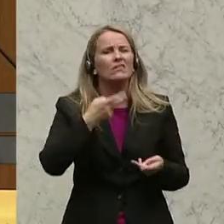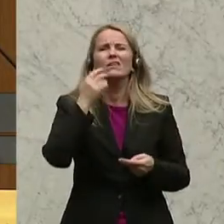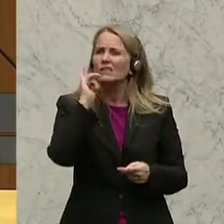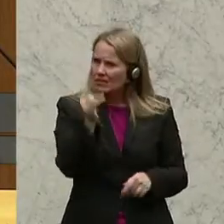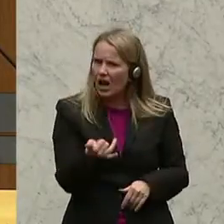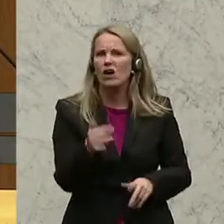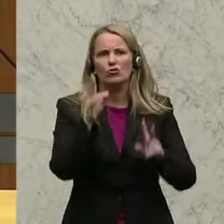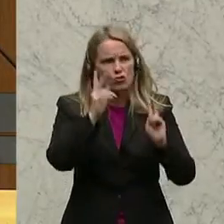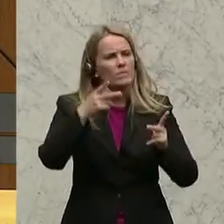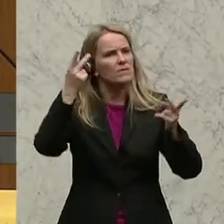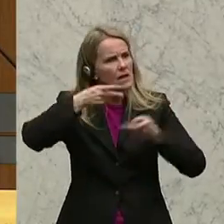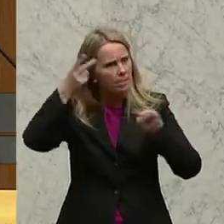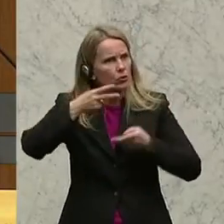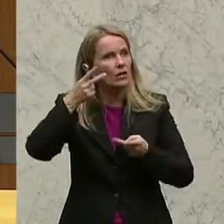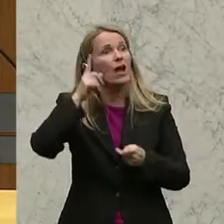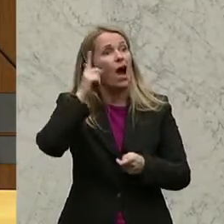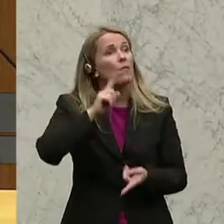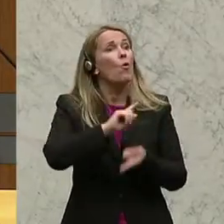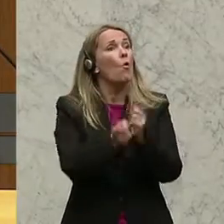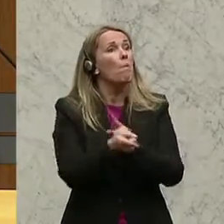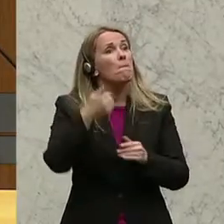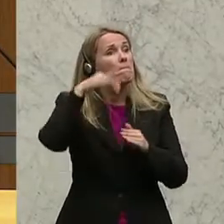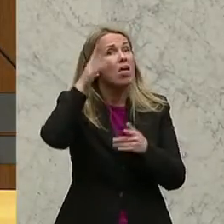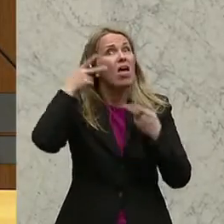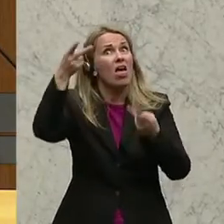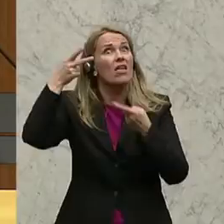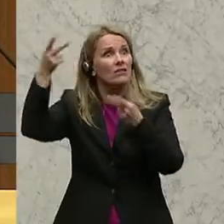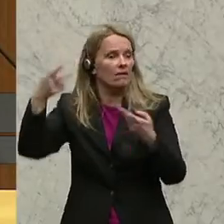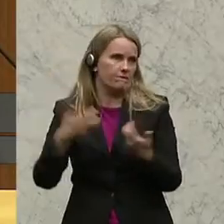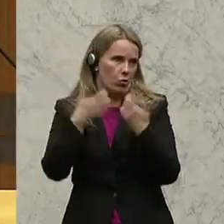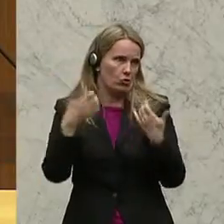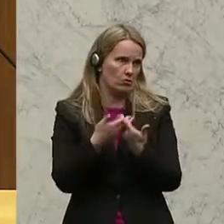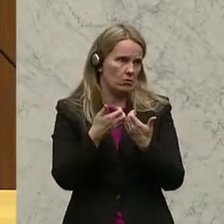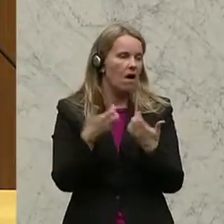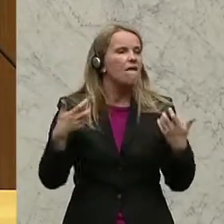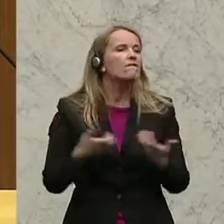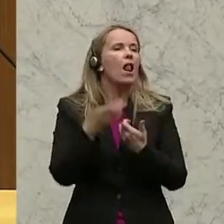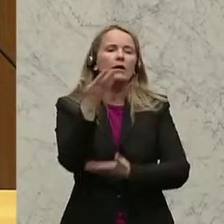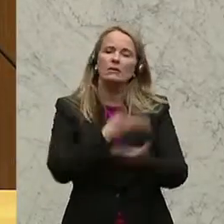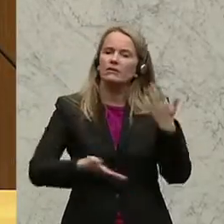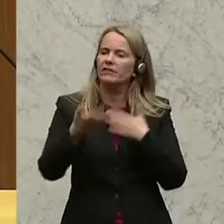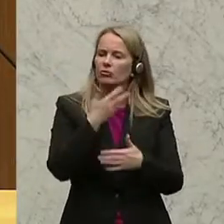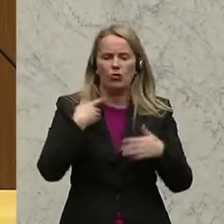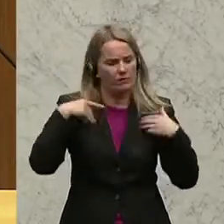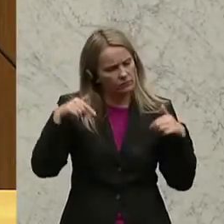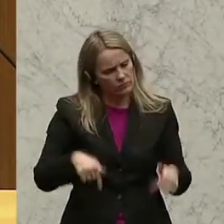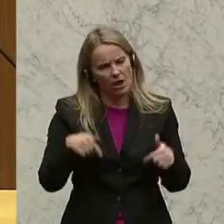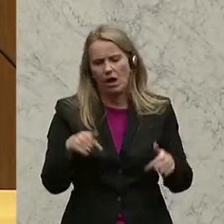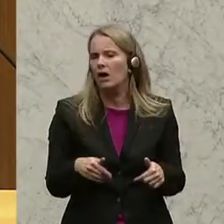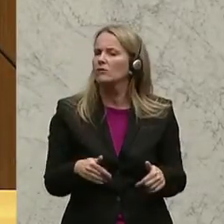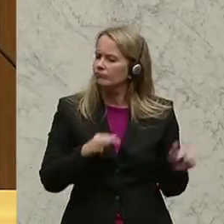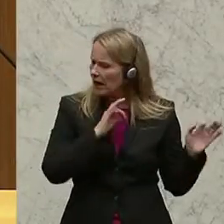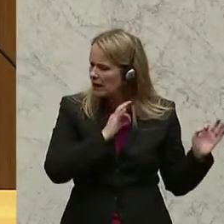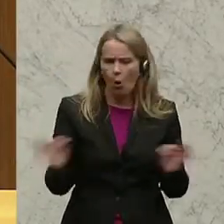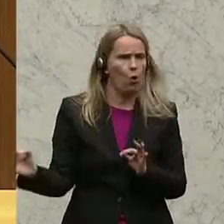importiert, aber es wird wesentlich mehr exportiert und die Forstwirtschaft und die Waldwirtschaft ist bei uns durchaus